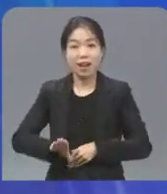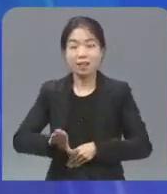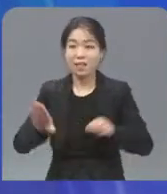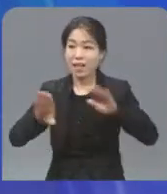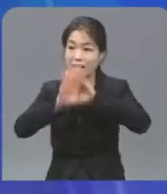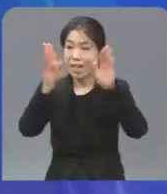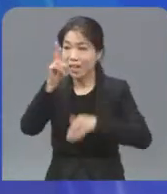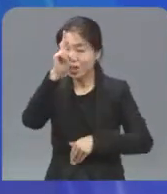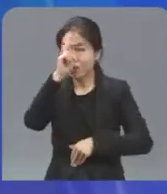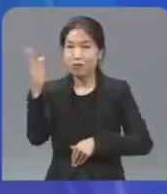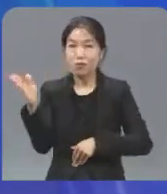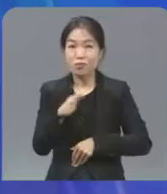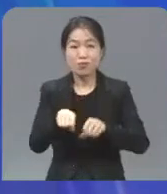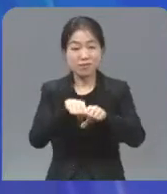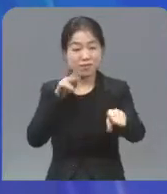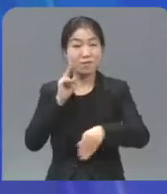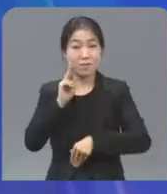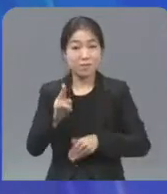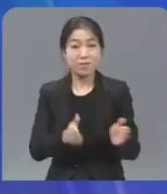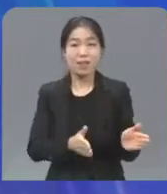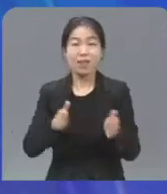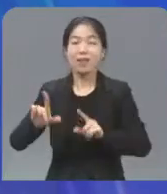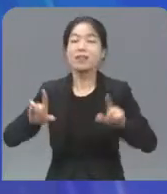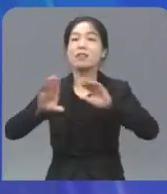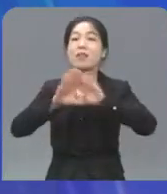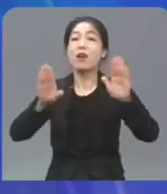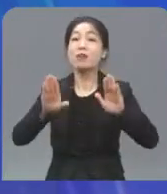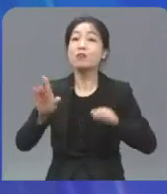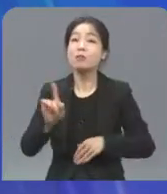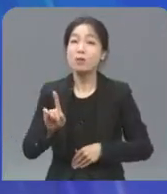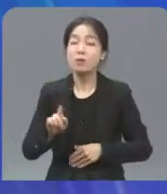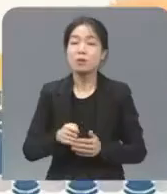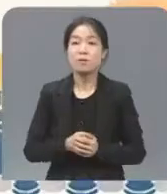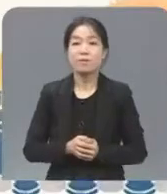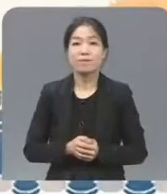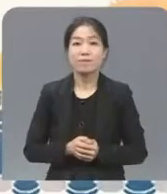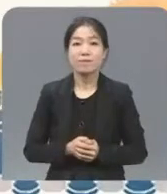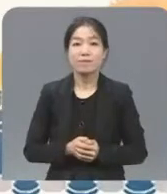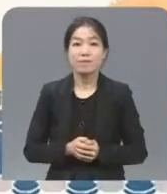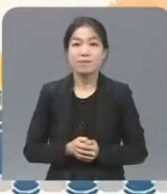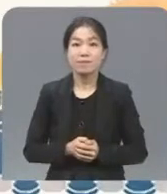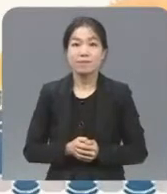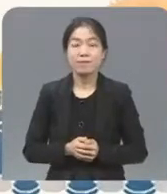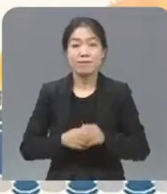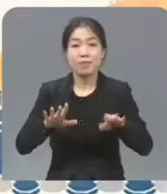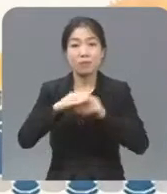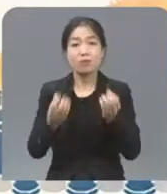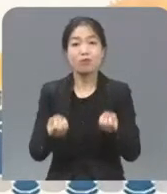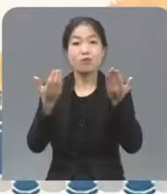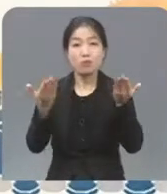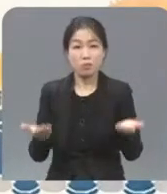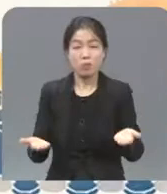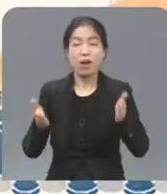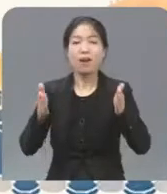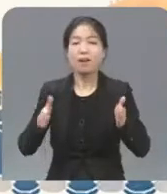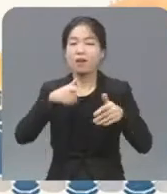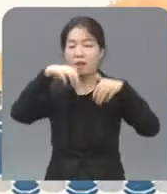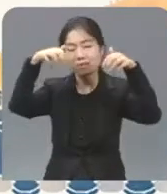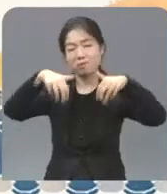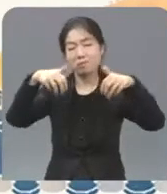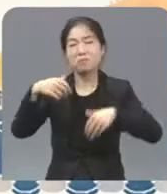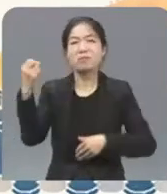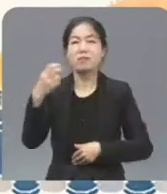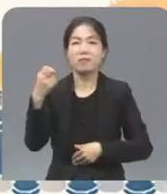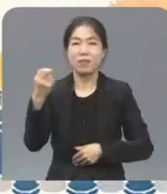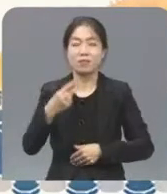무렵 정체가 심해 지는군요 자 그렇다면 오늘 날씨는 어떨까요 4 이번 추석 연휴기간 동안에는 비해 보가